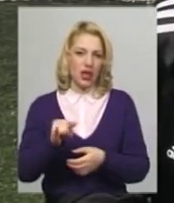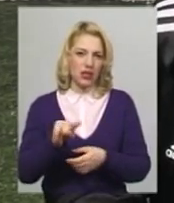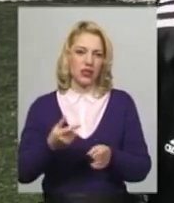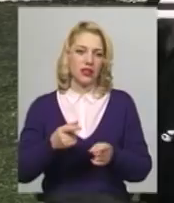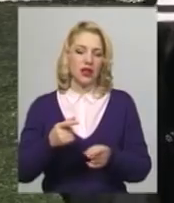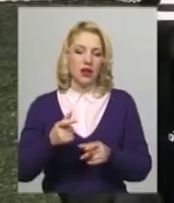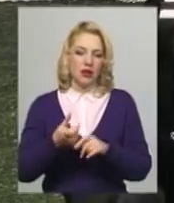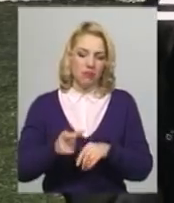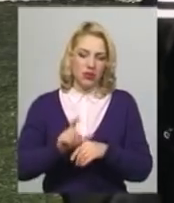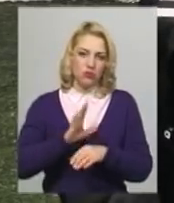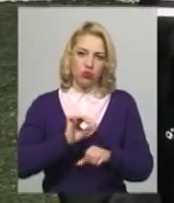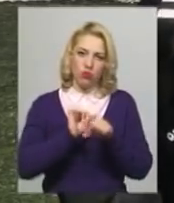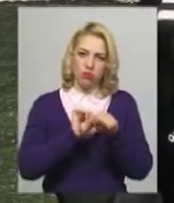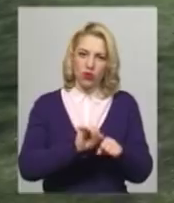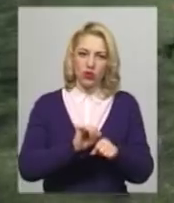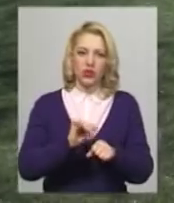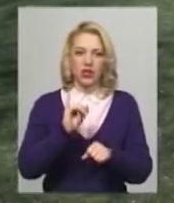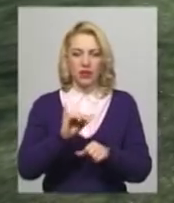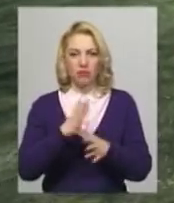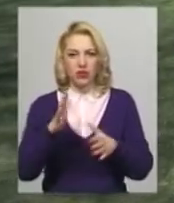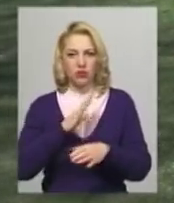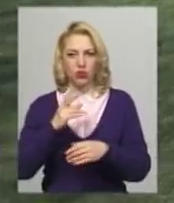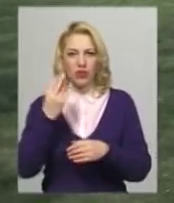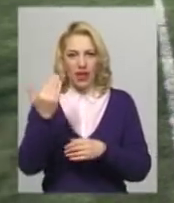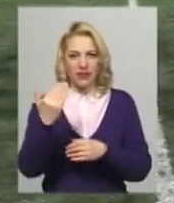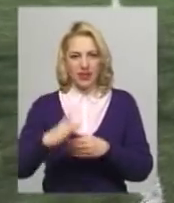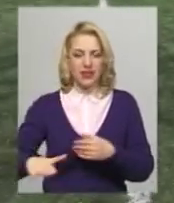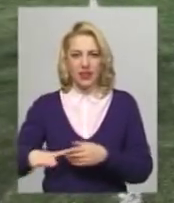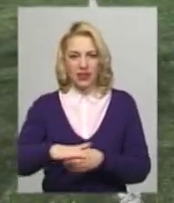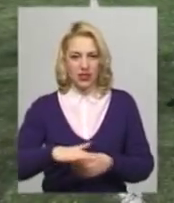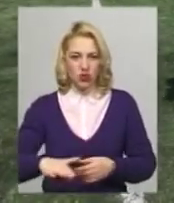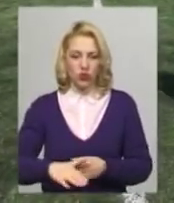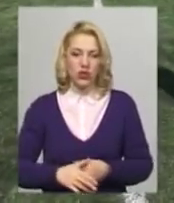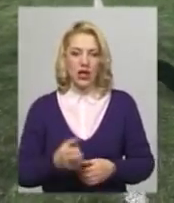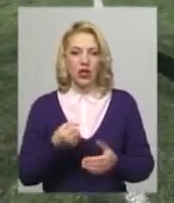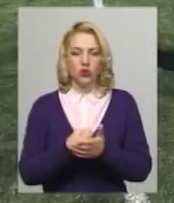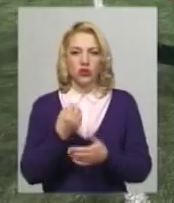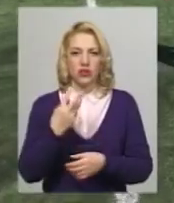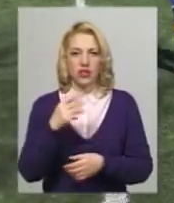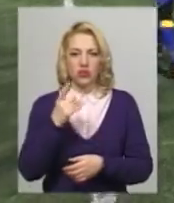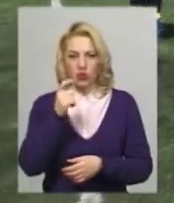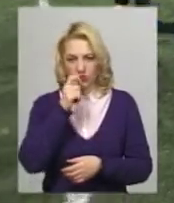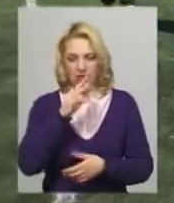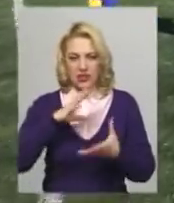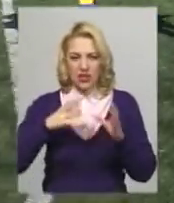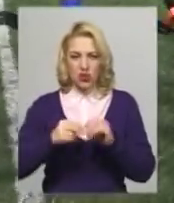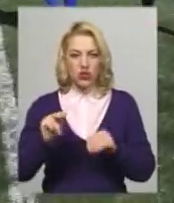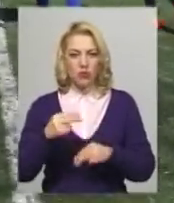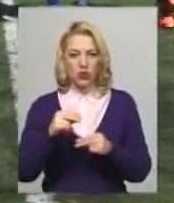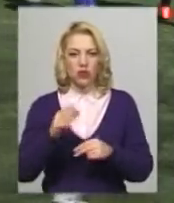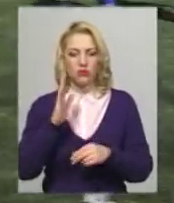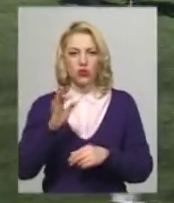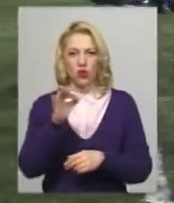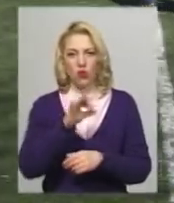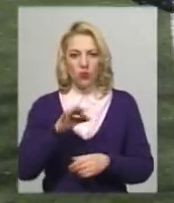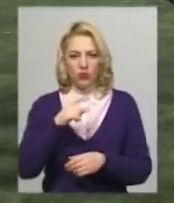чим більше трималися на їхній половині. Турнір триватиме до 16 квітня. За результатами змагань відбудеться чемпіонат області, каже головний